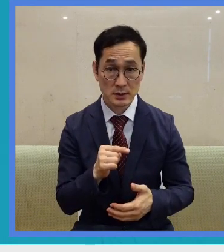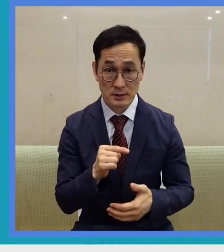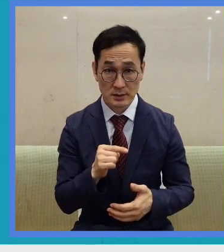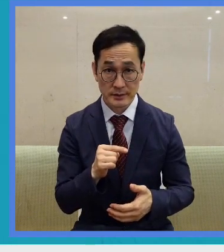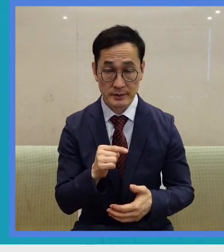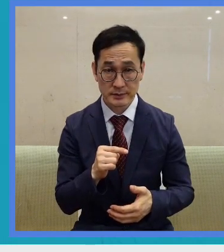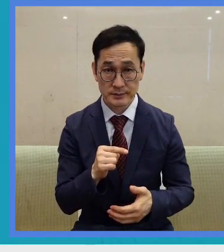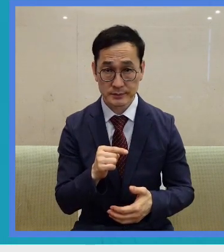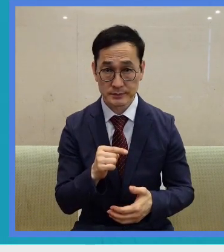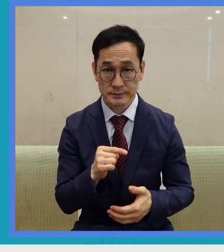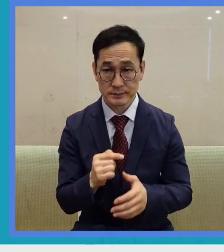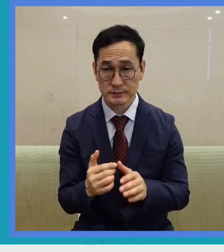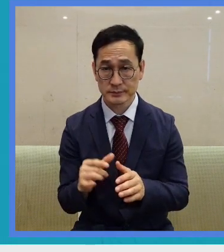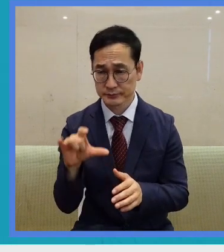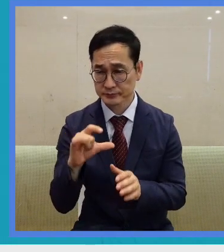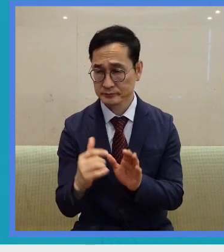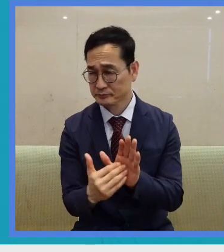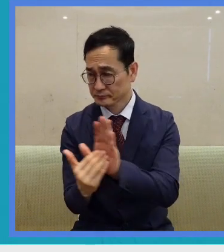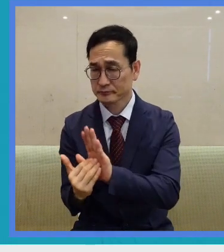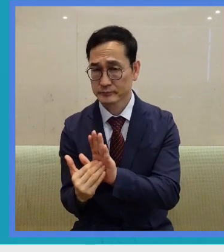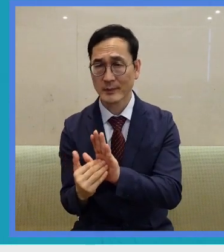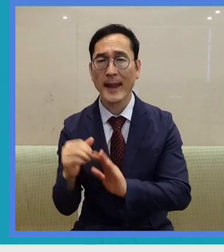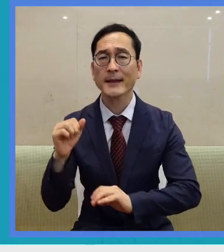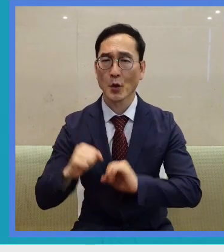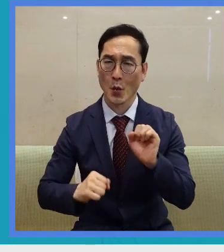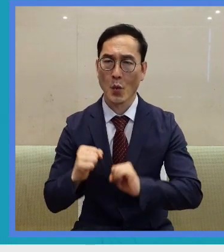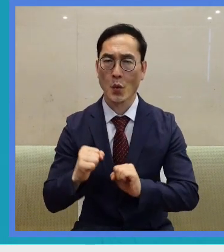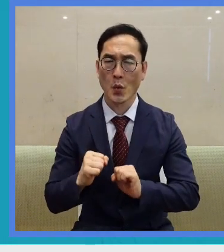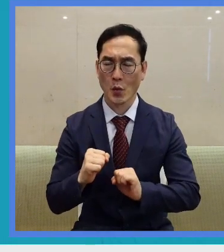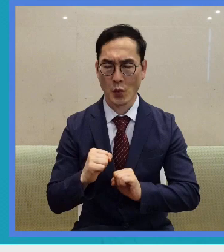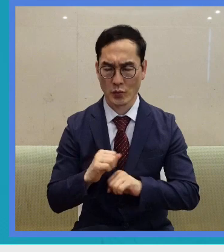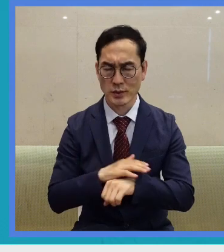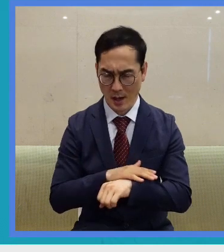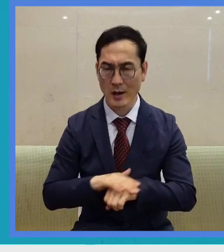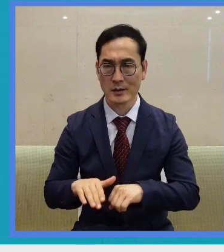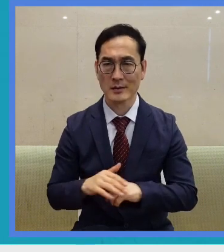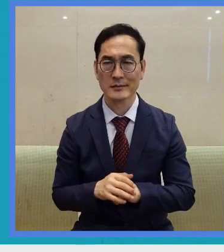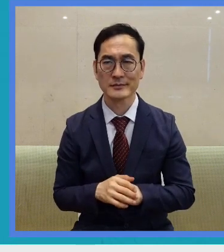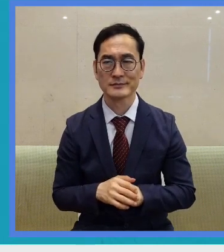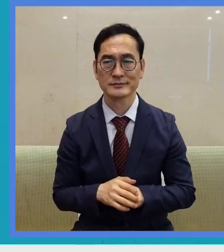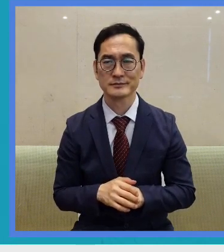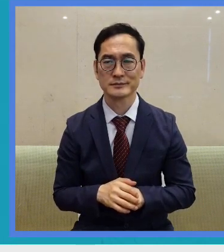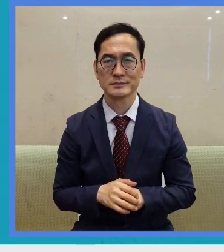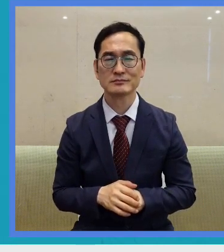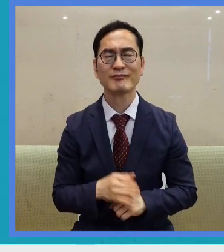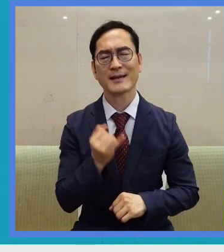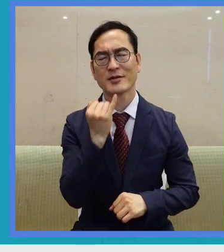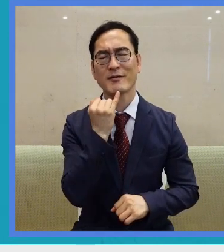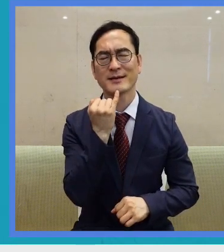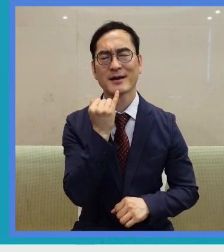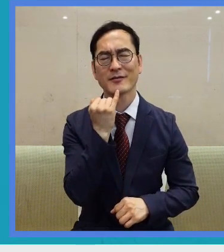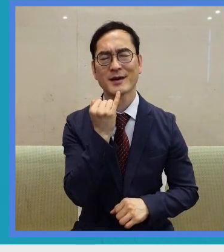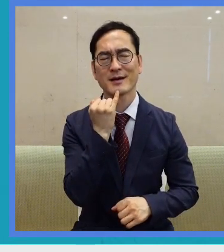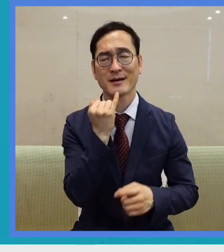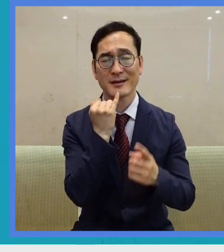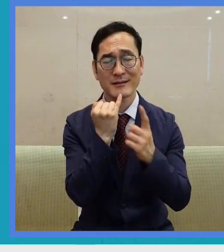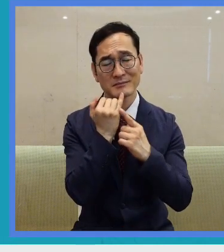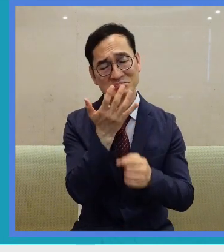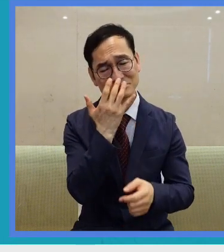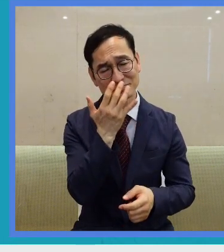방역 행동과 연관이 됩니다. 그래서 어떻게 보면 너무 이렇게 지금 괜찮을 거야, 넌 괜찮을 거라고 하는